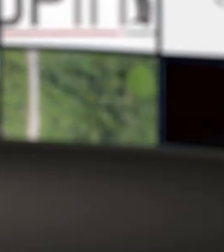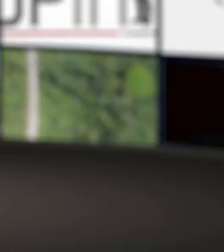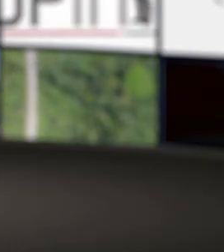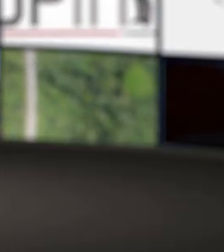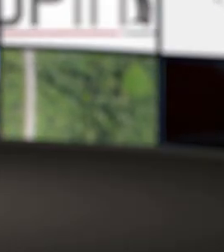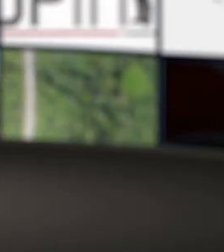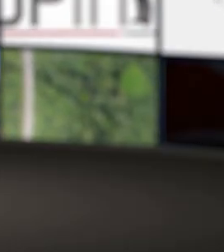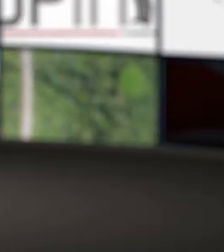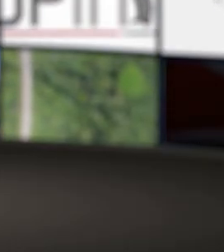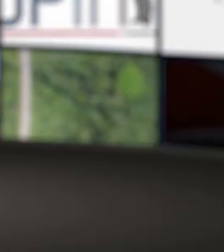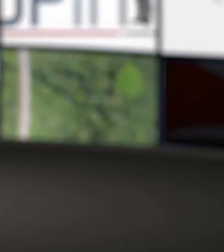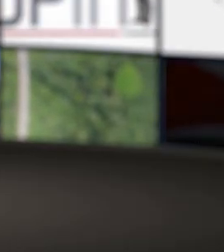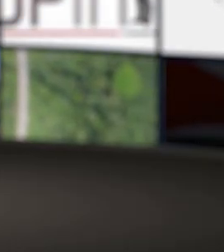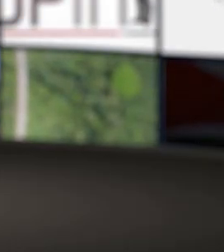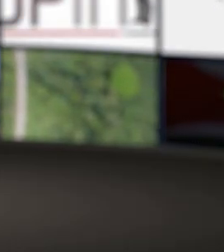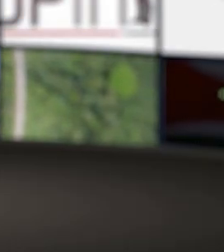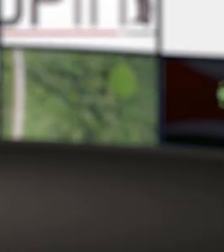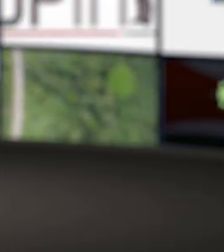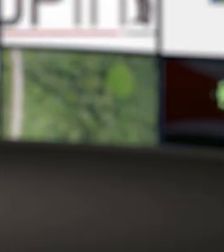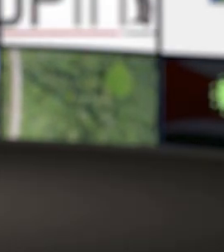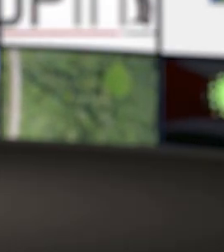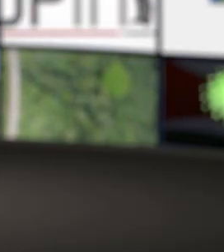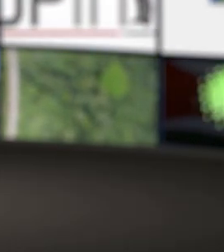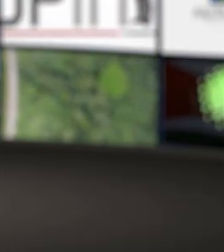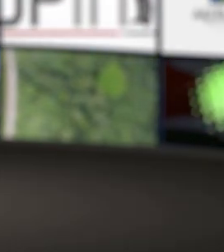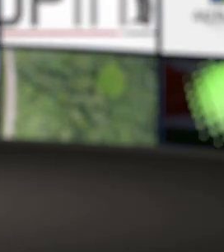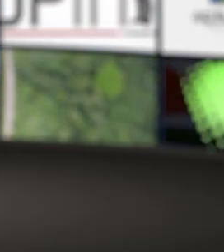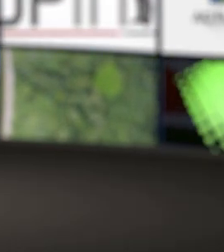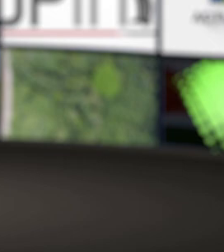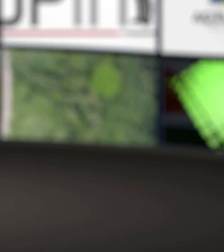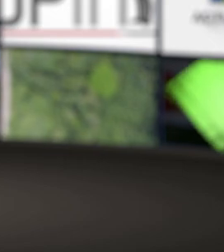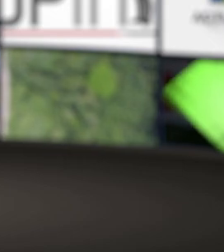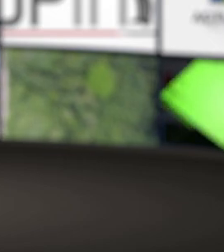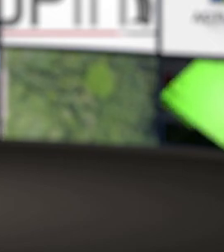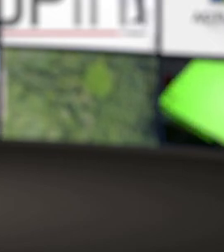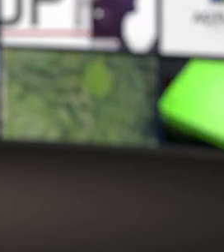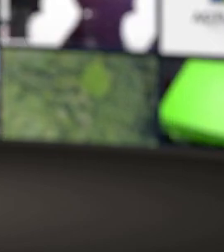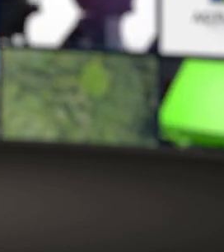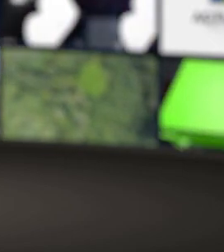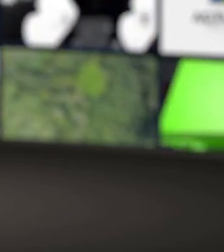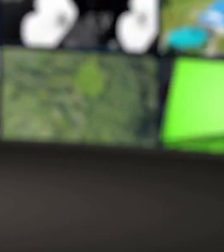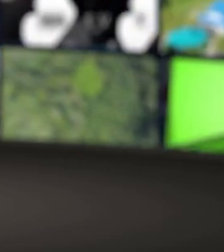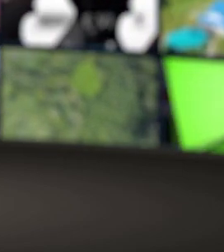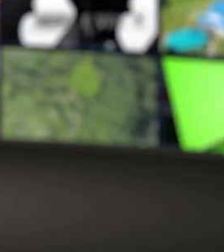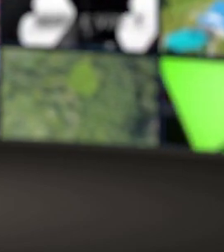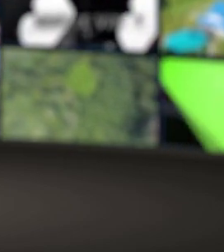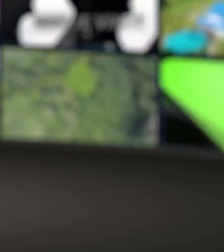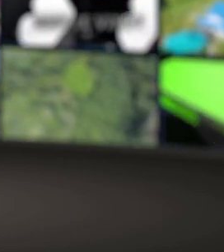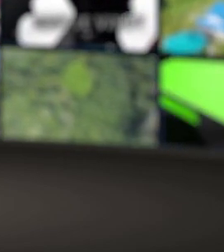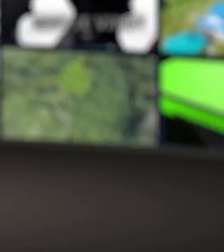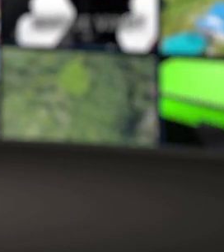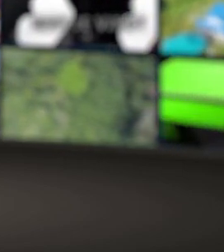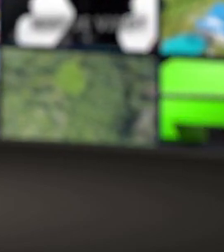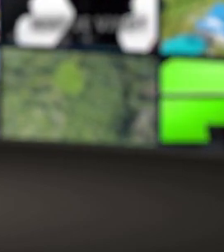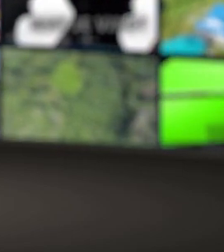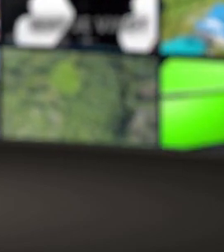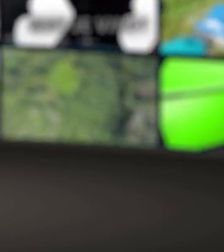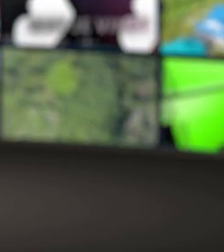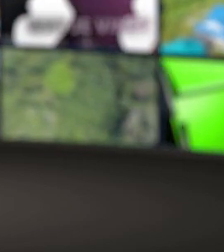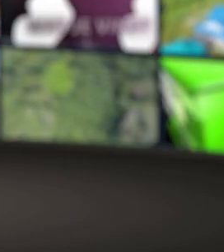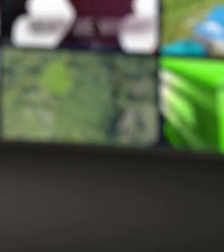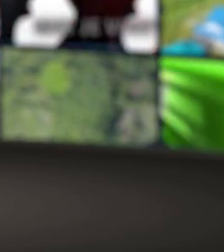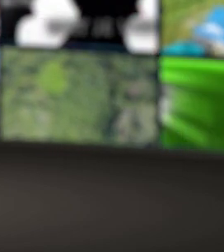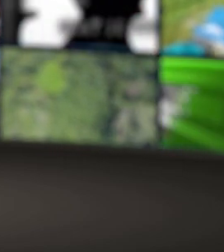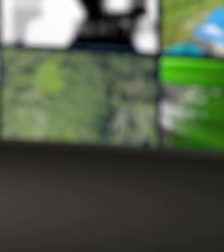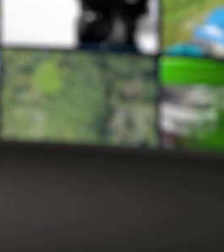COVID-19 beheersen komt met gedeelde en gezamenlijke verantwoordelijkheid. Zo benadrukte president Chandrika Prasad Santokhi op maandag 10 augustus